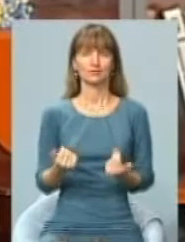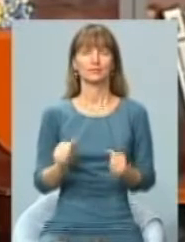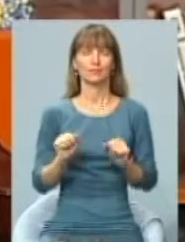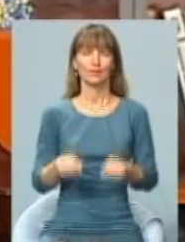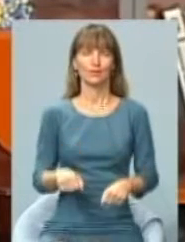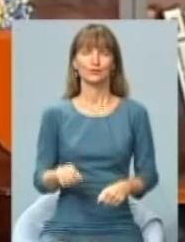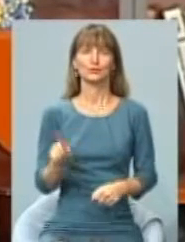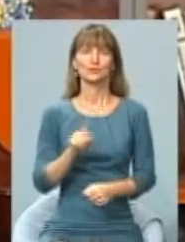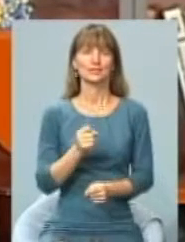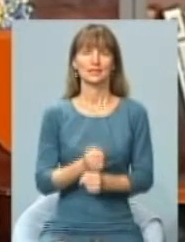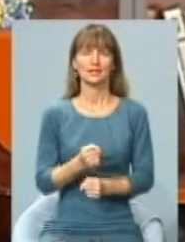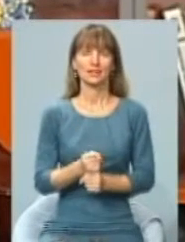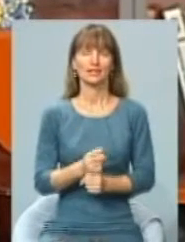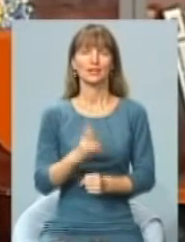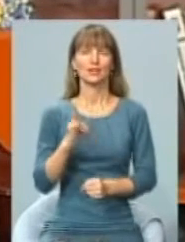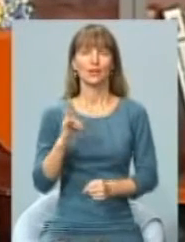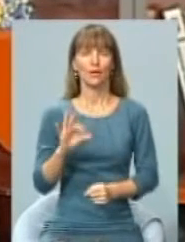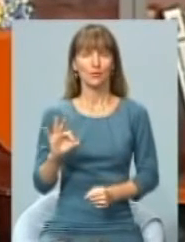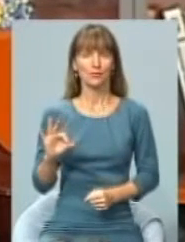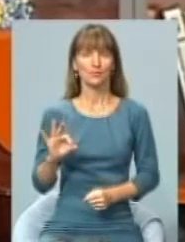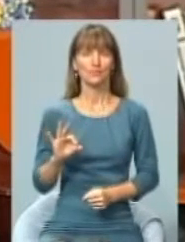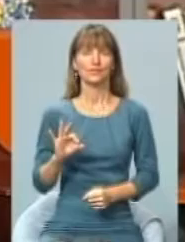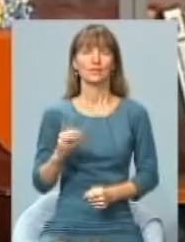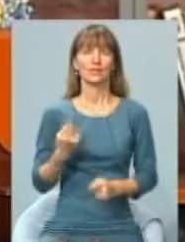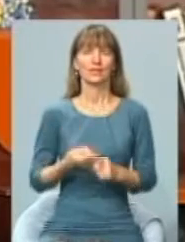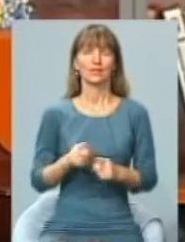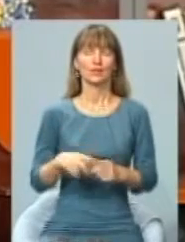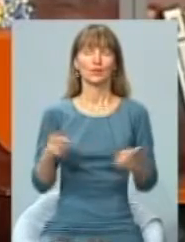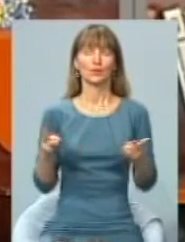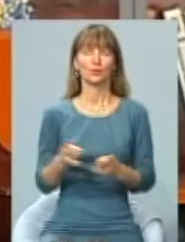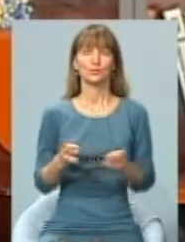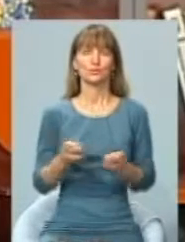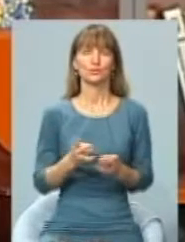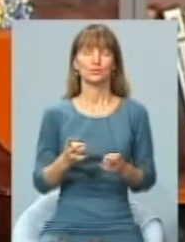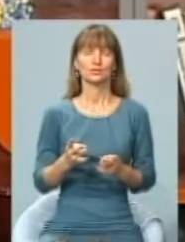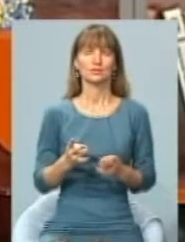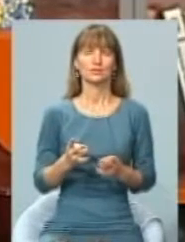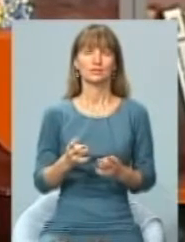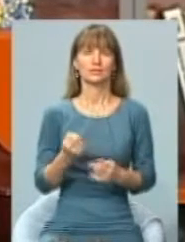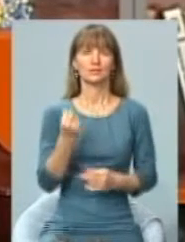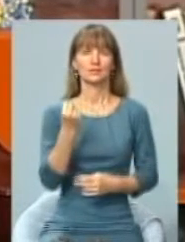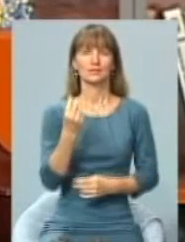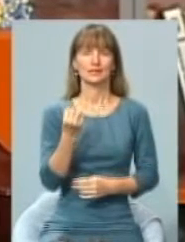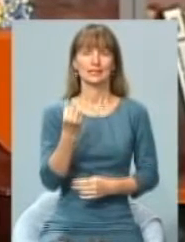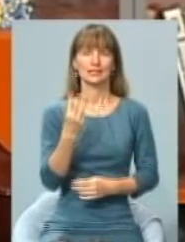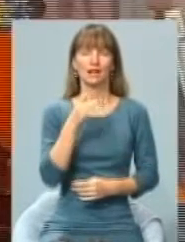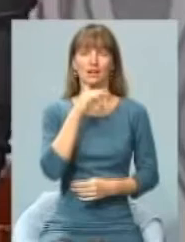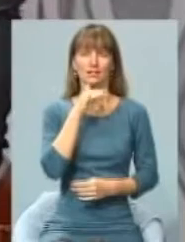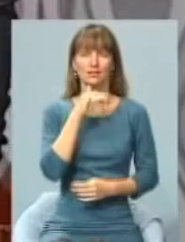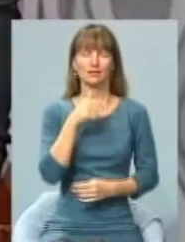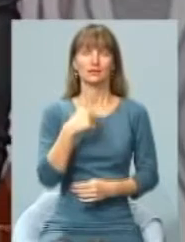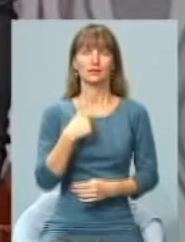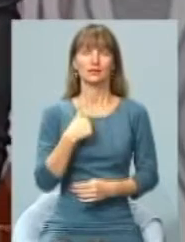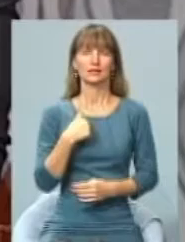можуть что-нибудь сделать, но это нужно, ну, хотя бы там, ну, 12-13 лет. Ось тобі